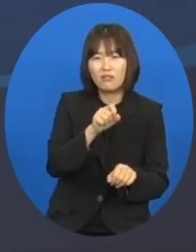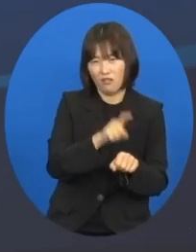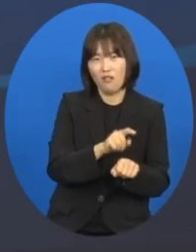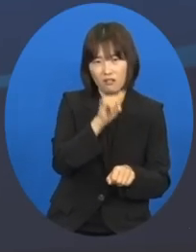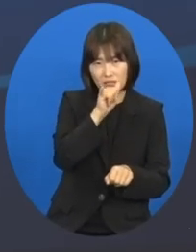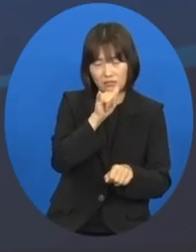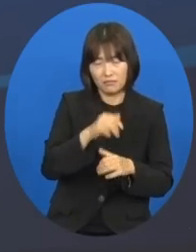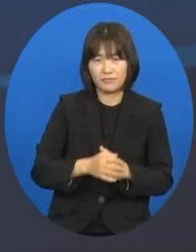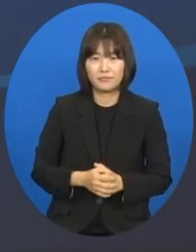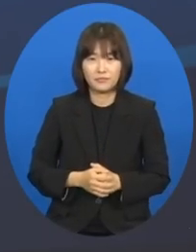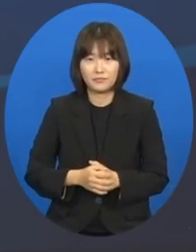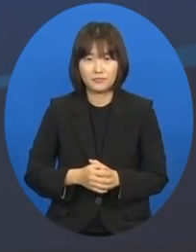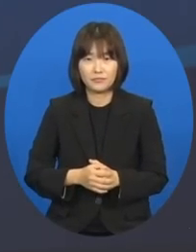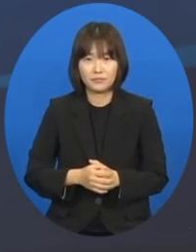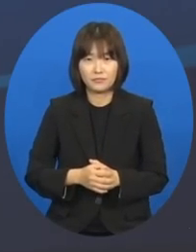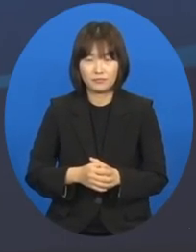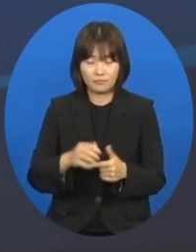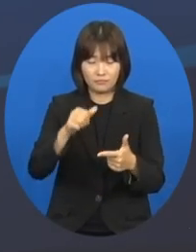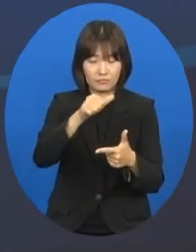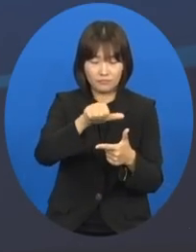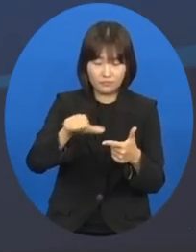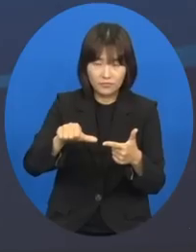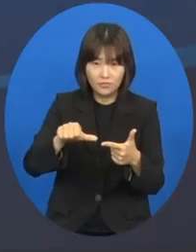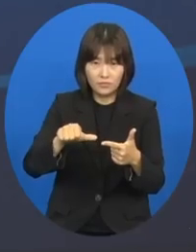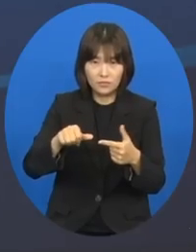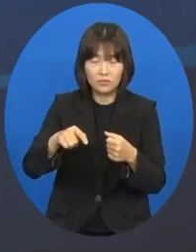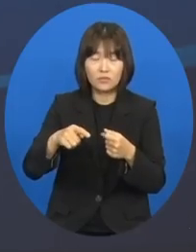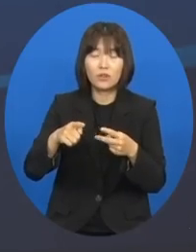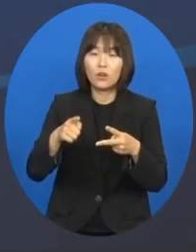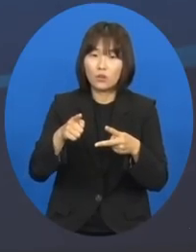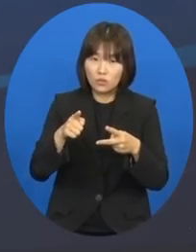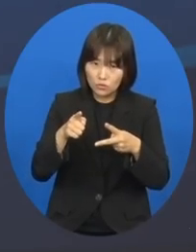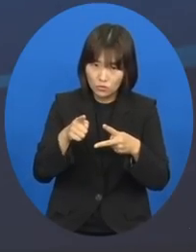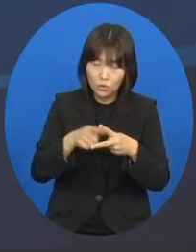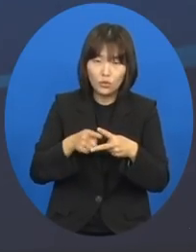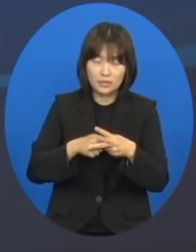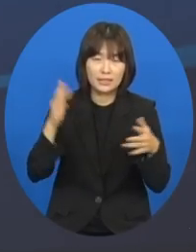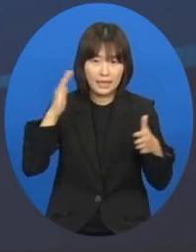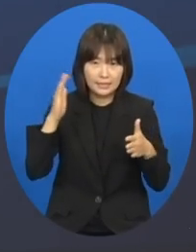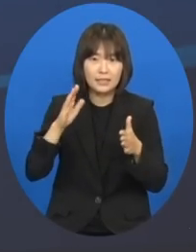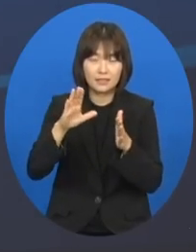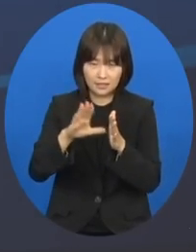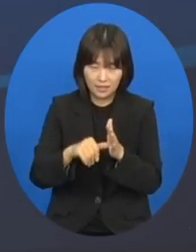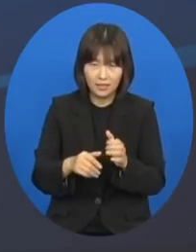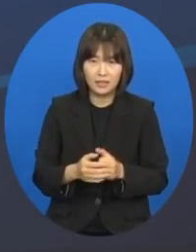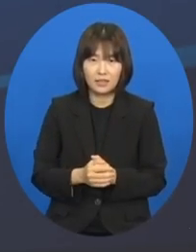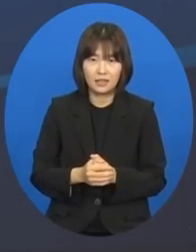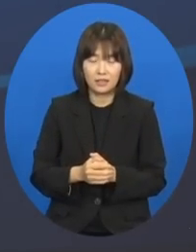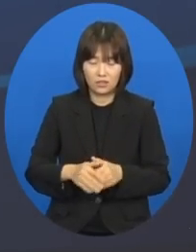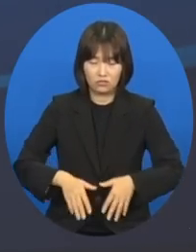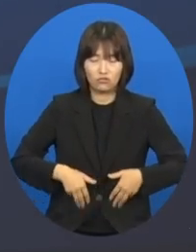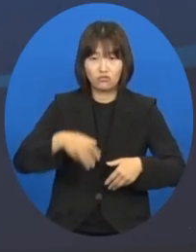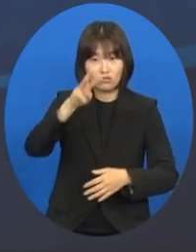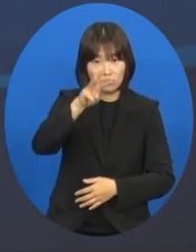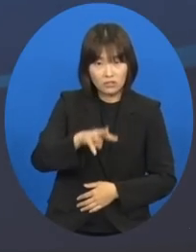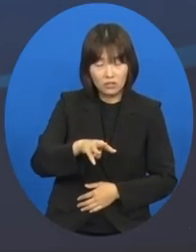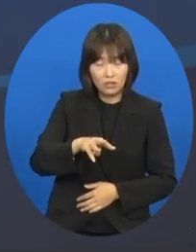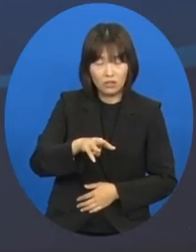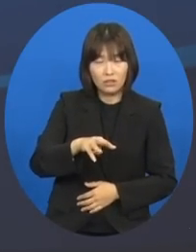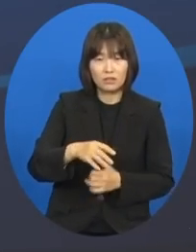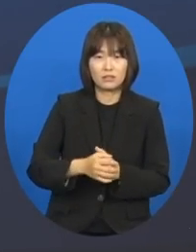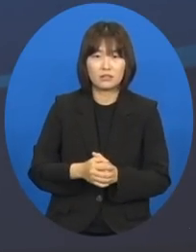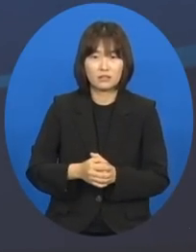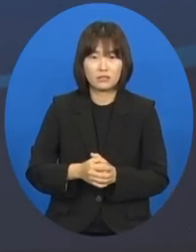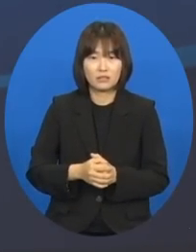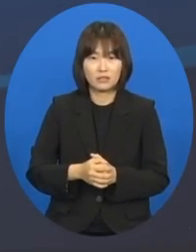이제 초등학생 둘 다 초등학생일 때 춘천에 가서 공지천 유원지에 거기가 자전거 타는 데가 있거든요